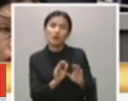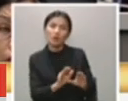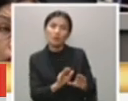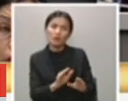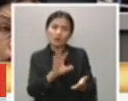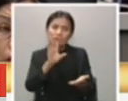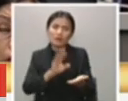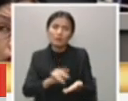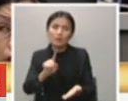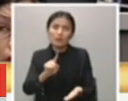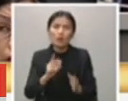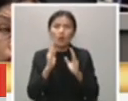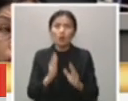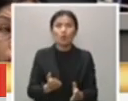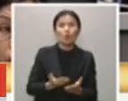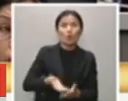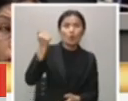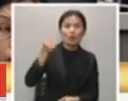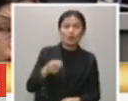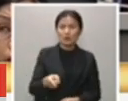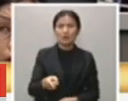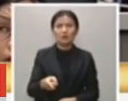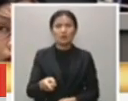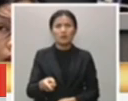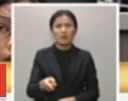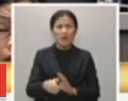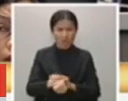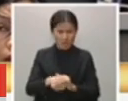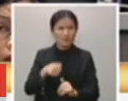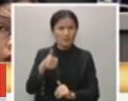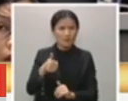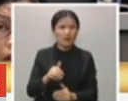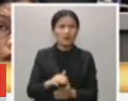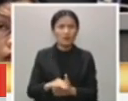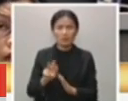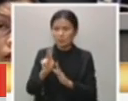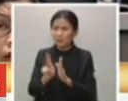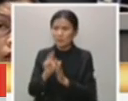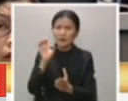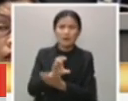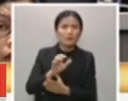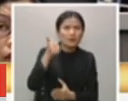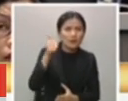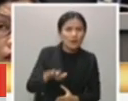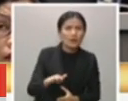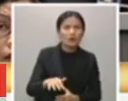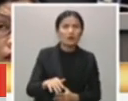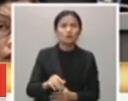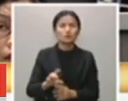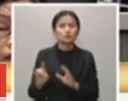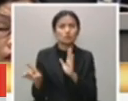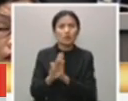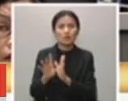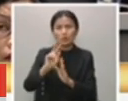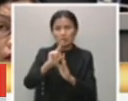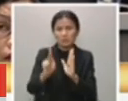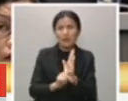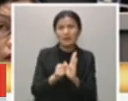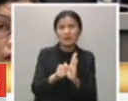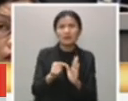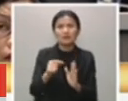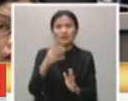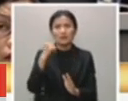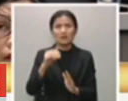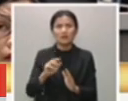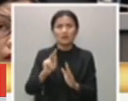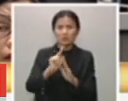ได้เพราะท่านไม่สามารถบังคับใช้กฎหมายได้จริงสุดท้ายมันก็เป็นหนึ่งในกฎหมายเลือกปฏิบัติที่เว้นวรรคคนร